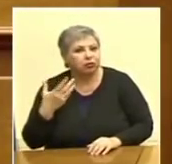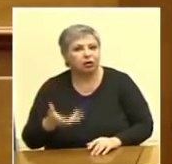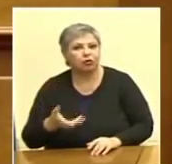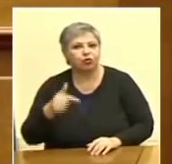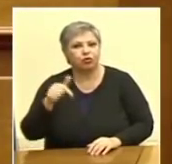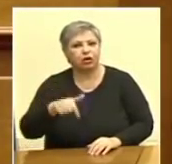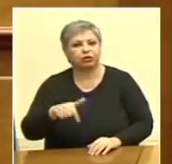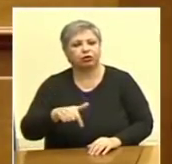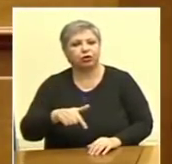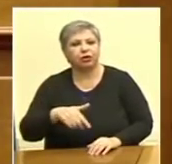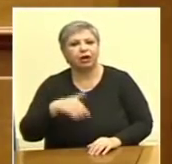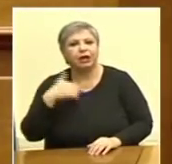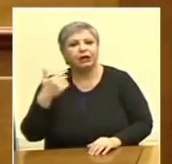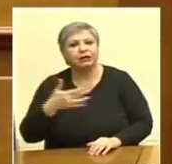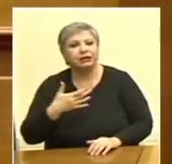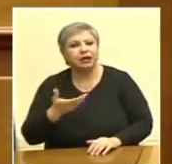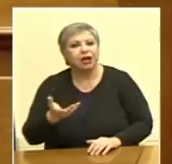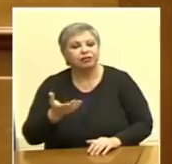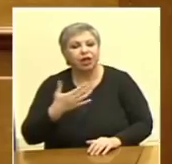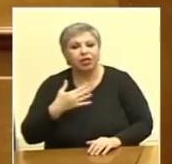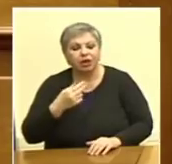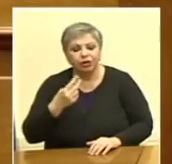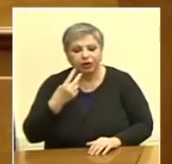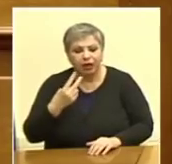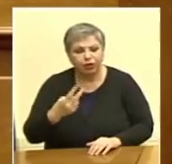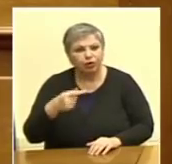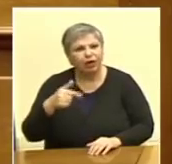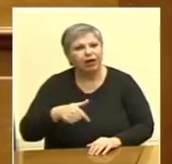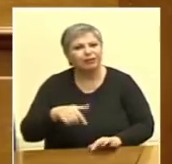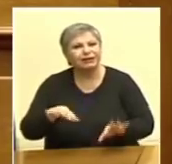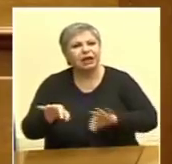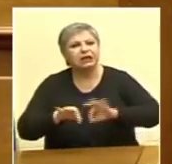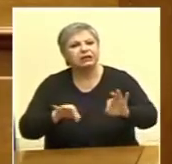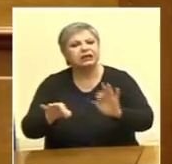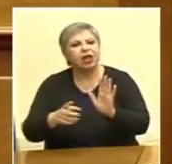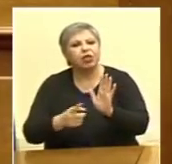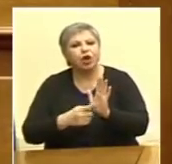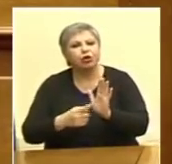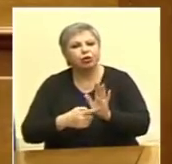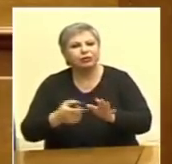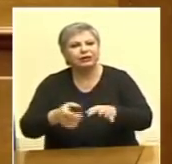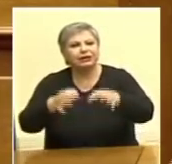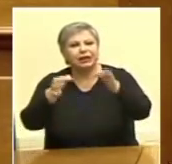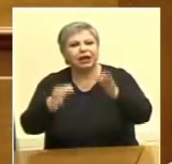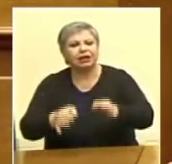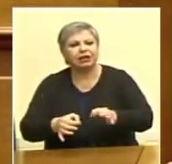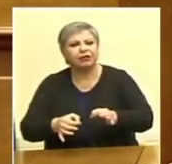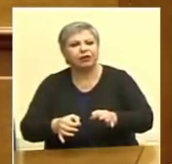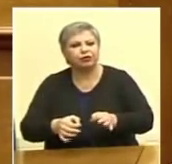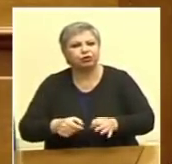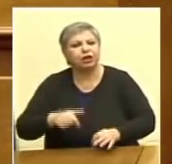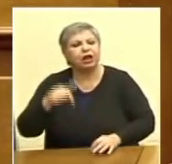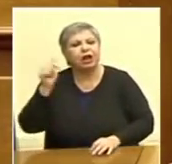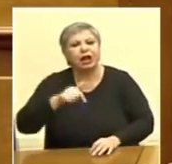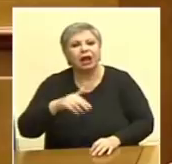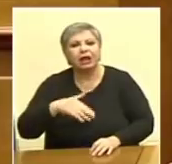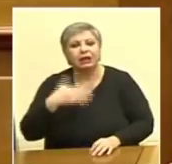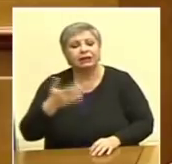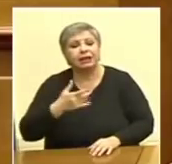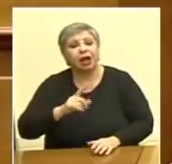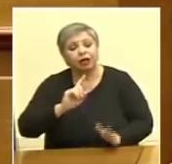είναι εστραμμένα στον τίτλο του νομοσχεδίου που συζητάμε σήμερα, και ο τίτλος είναι «Κατάργηση των